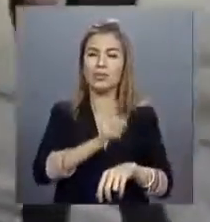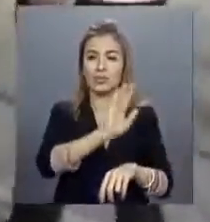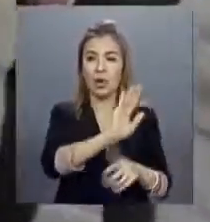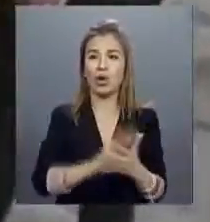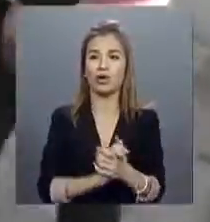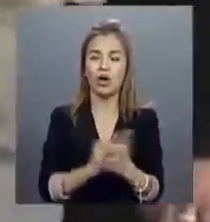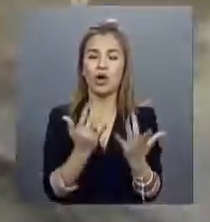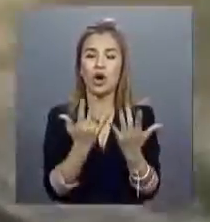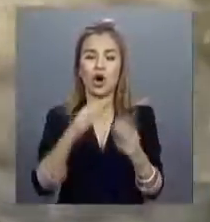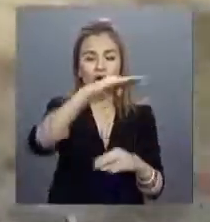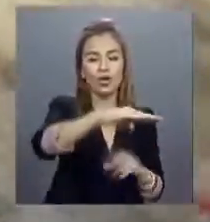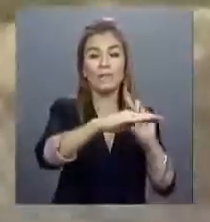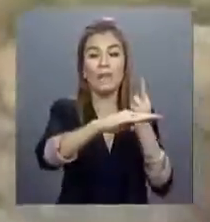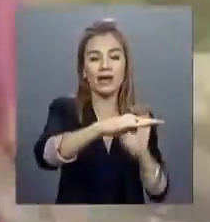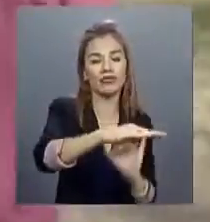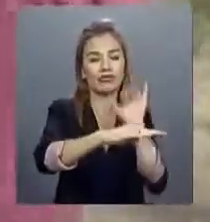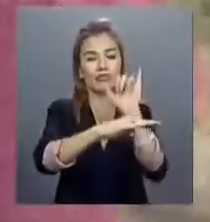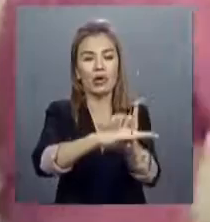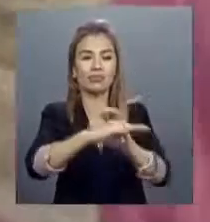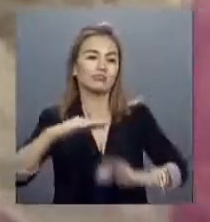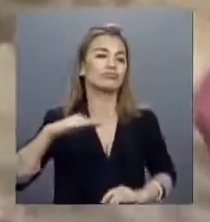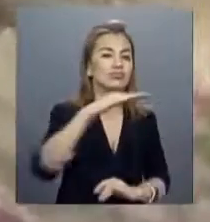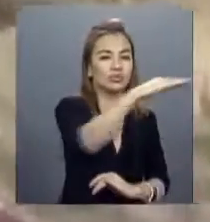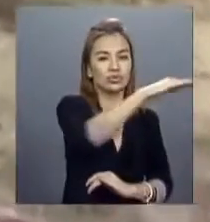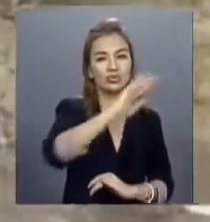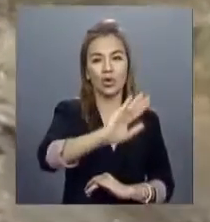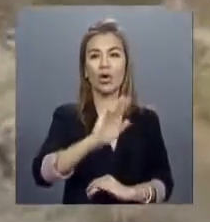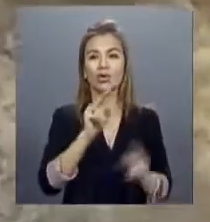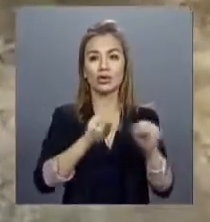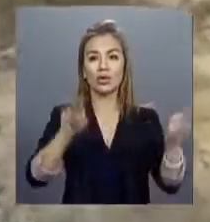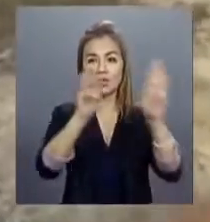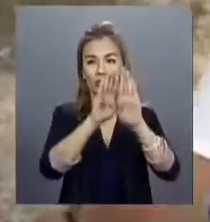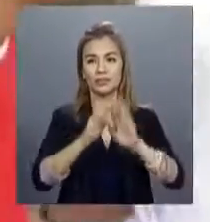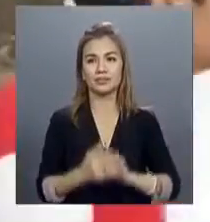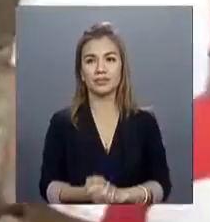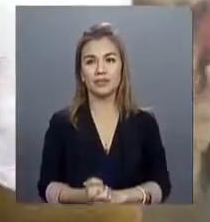รถมารอรับที่สถานีนครปฐมค่ะมาม 10 10